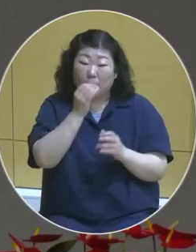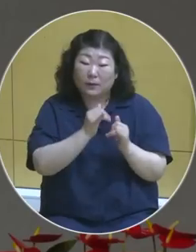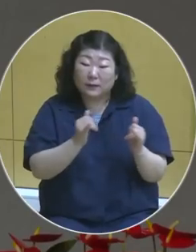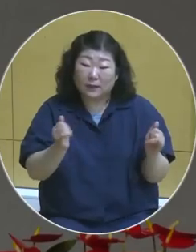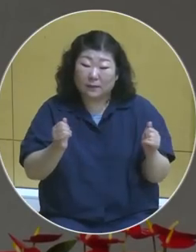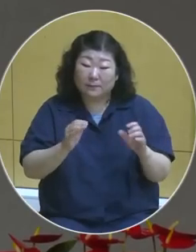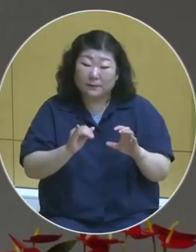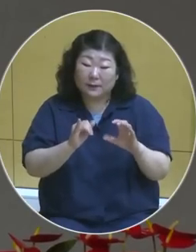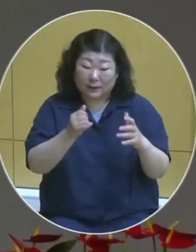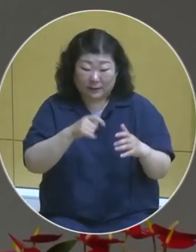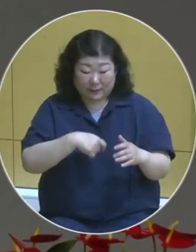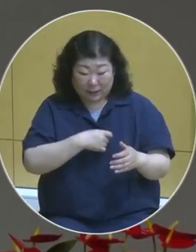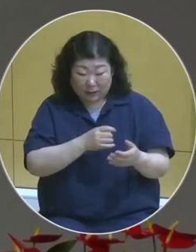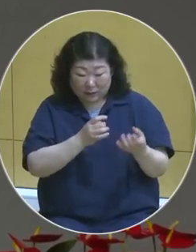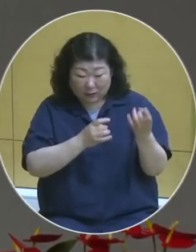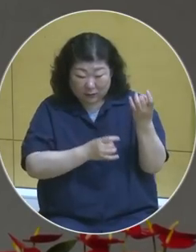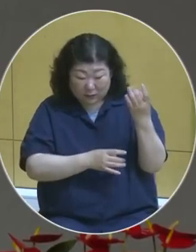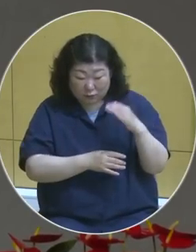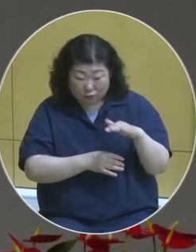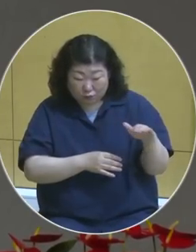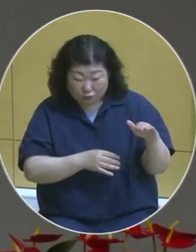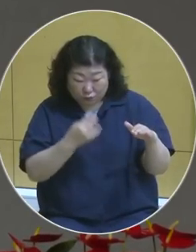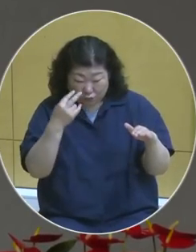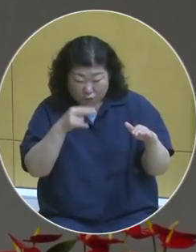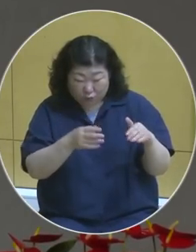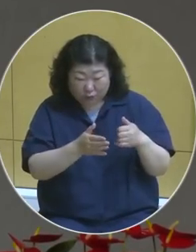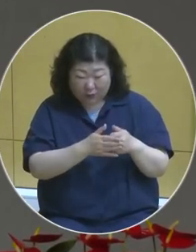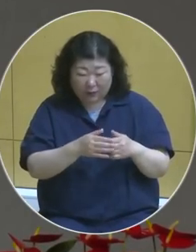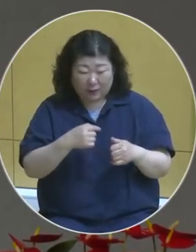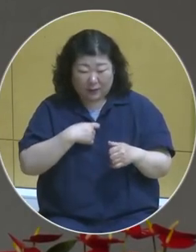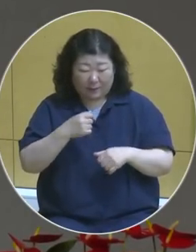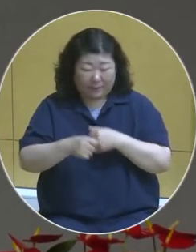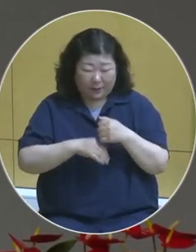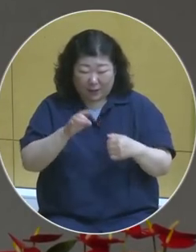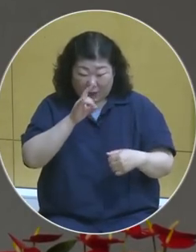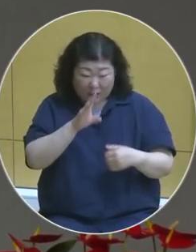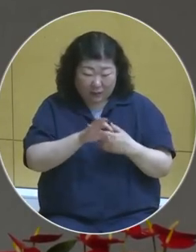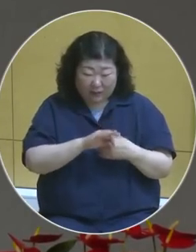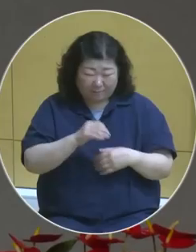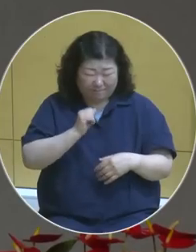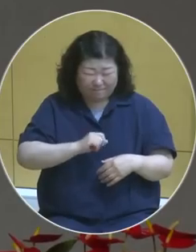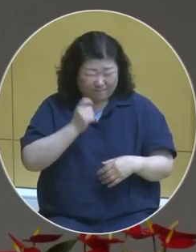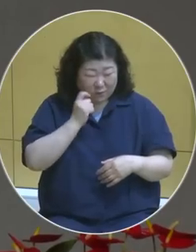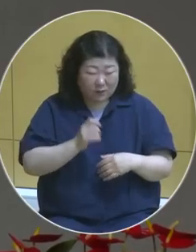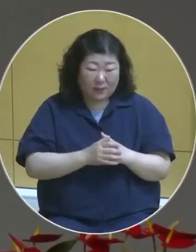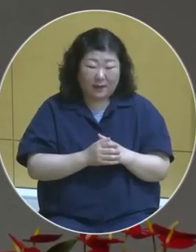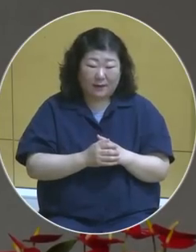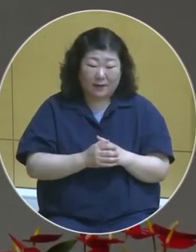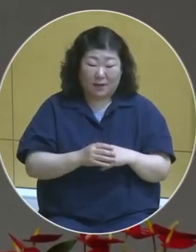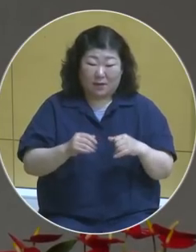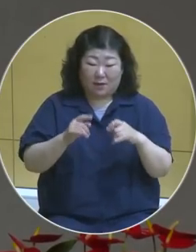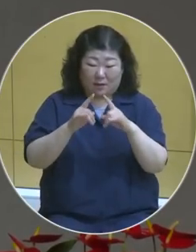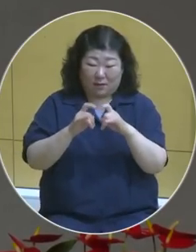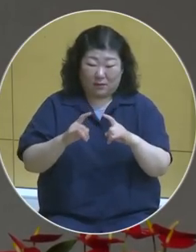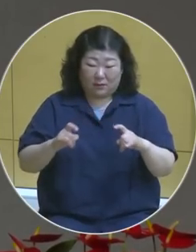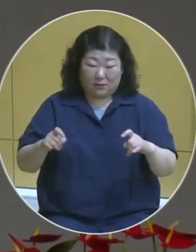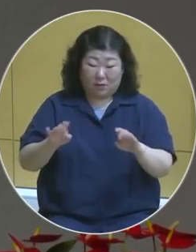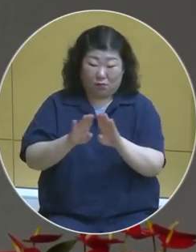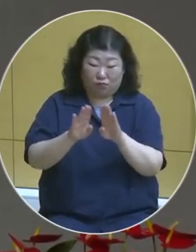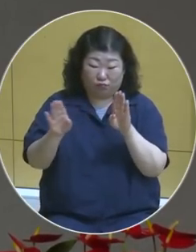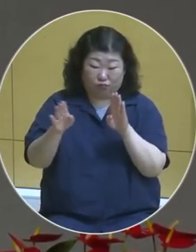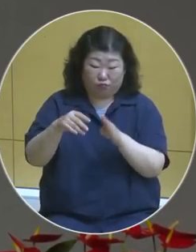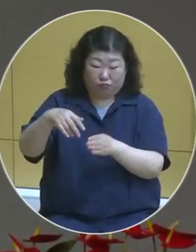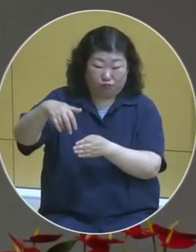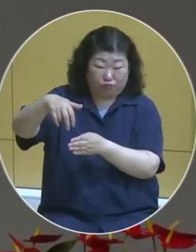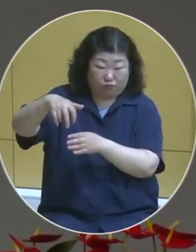세상을 자기 기준의 눈으로 보니까 자기 마음대로 되지 않으면 못 견딥니다. 그래서 성문에서 자기에게 유일하게 꿇어 엎드려 절하지